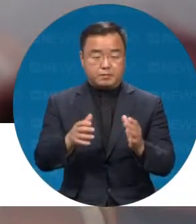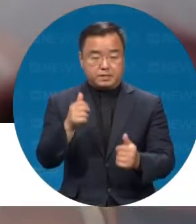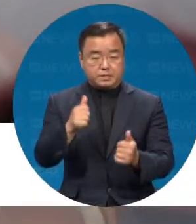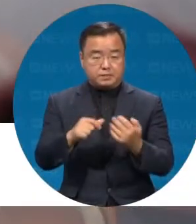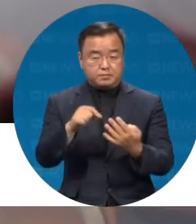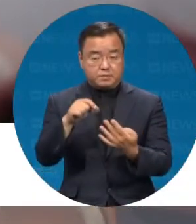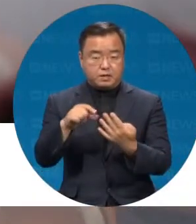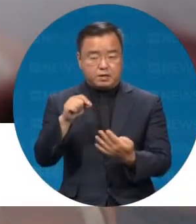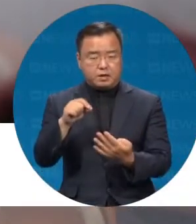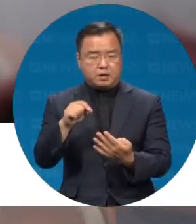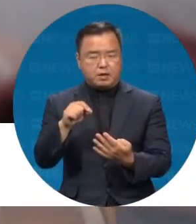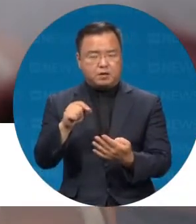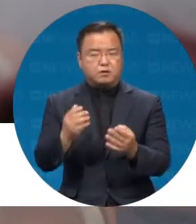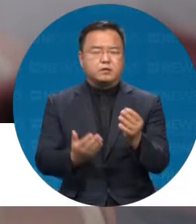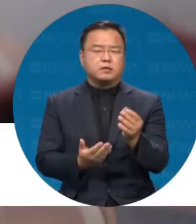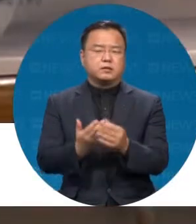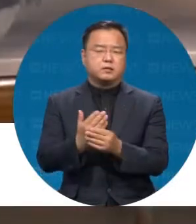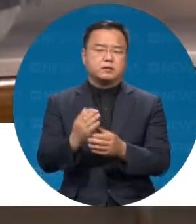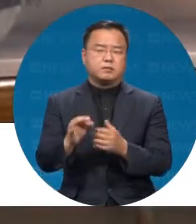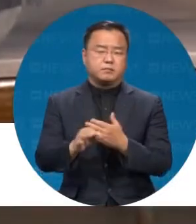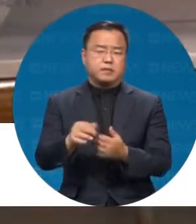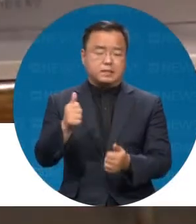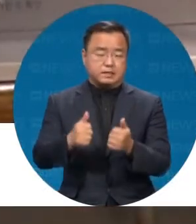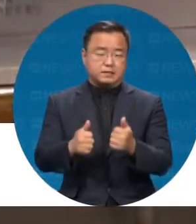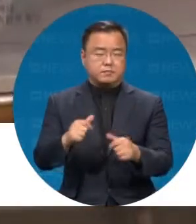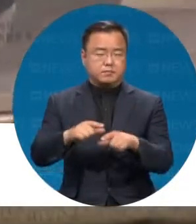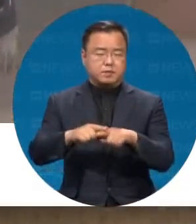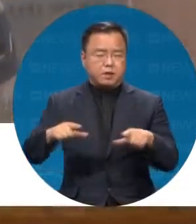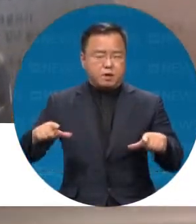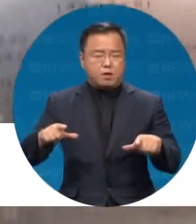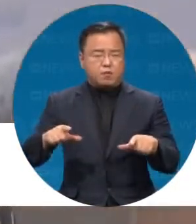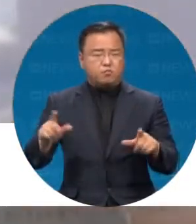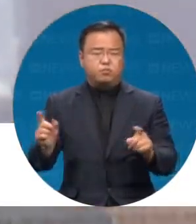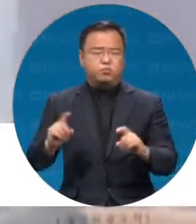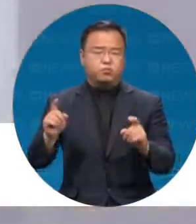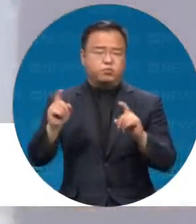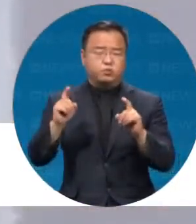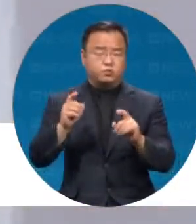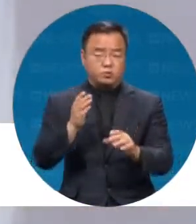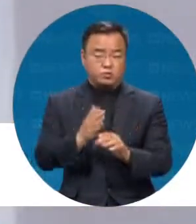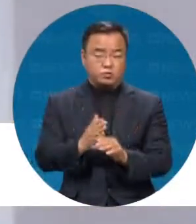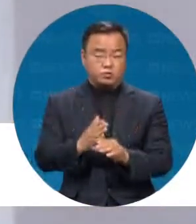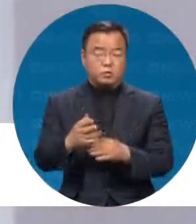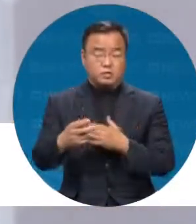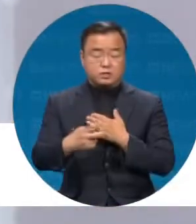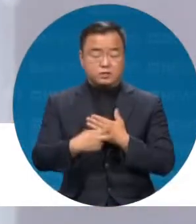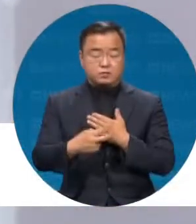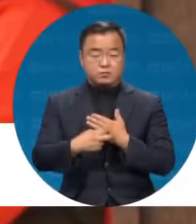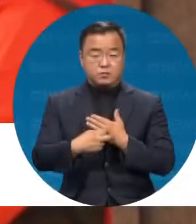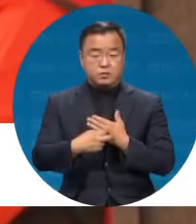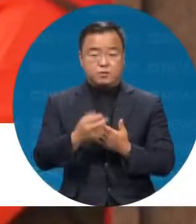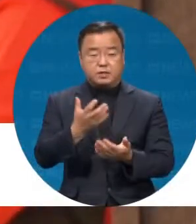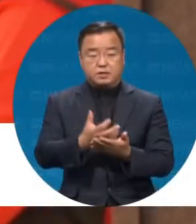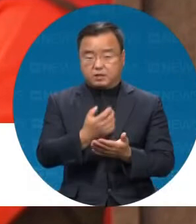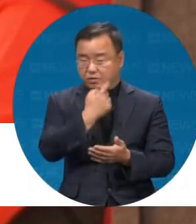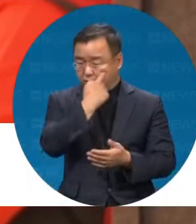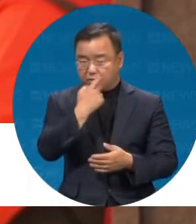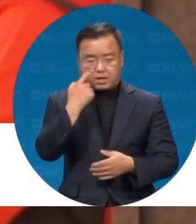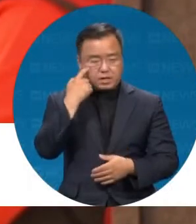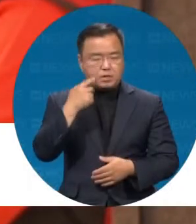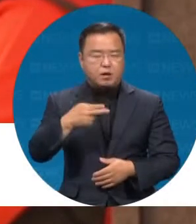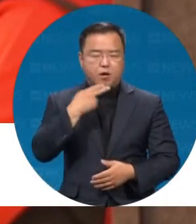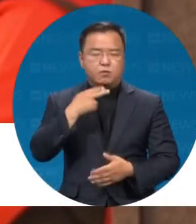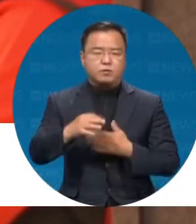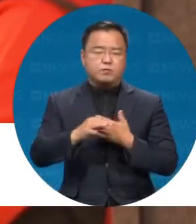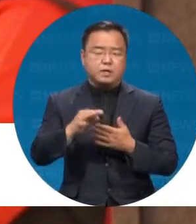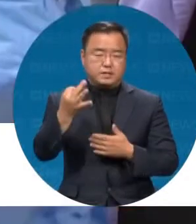되면 이게 이제 시험에 형평성 논란으로 이어지기 때문에 이루기가 자료가 확인되지 않는 경우에는 인정 점을 산정할